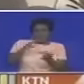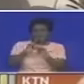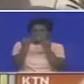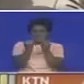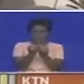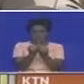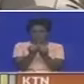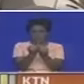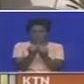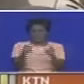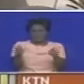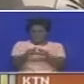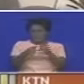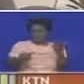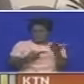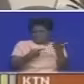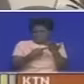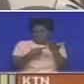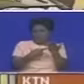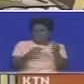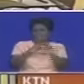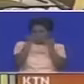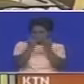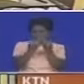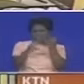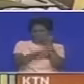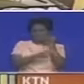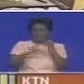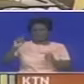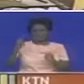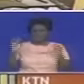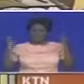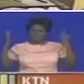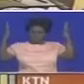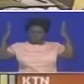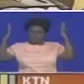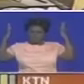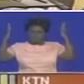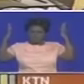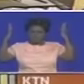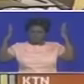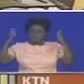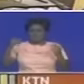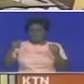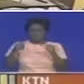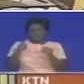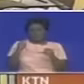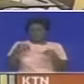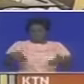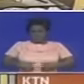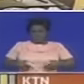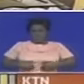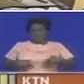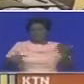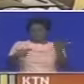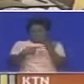more technical institutions in the country. First of all, to appreciate the name youth polytechnics, because once we call